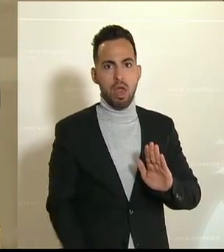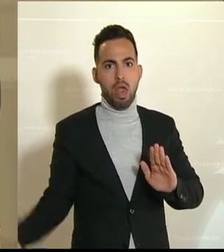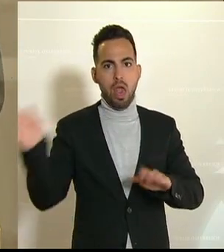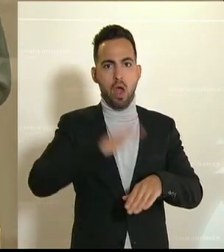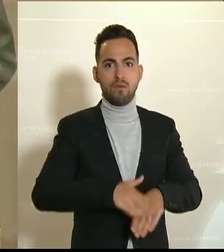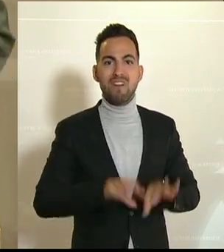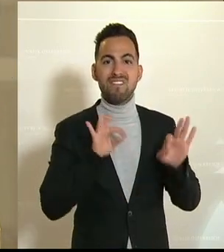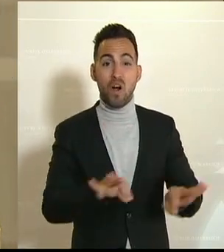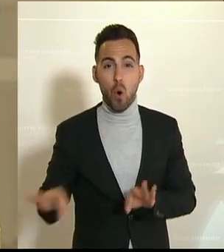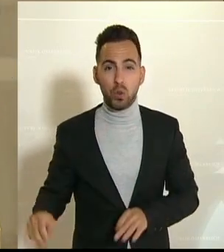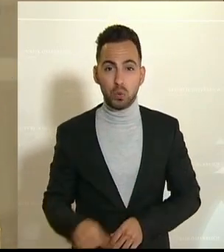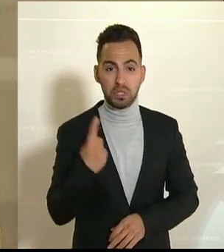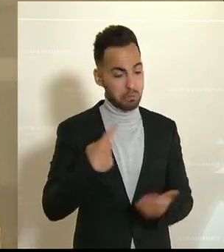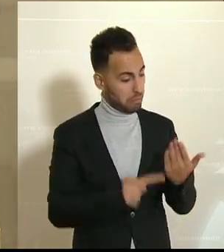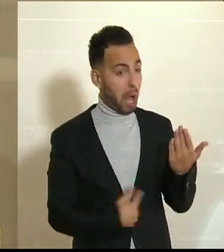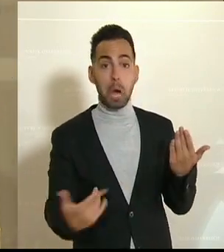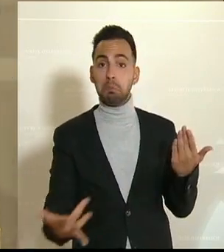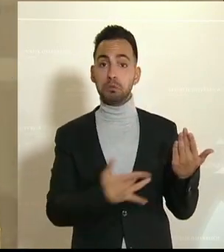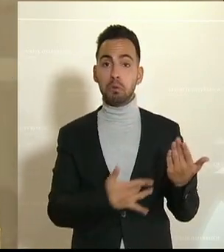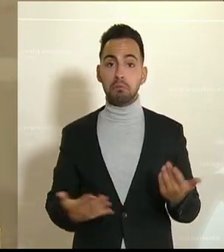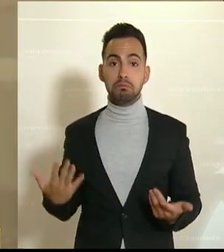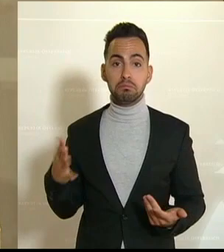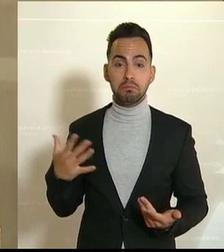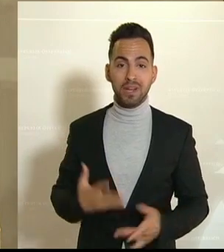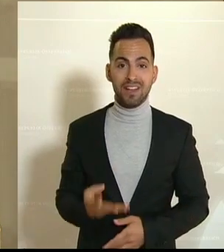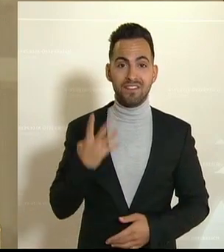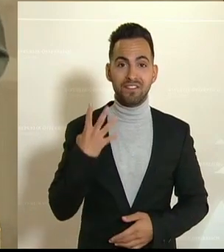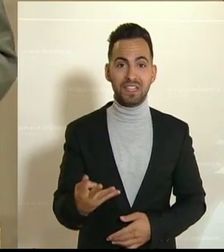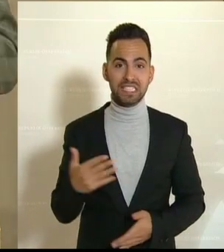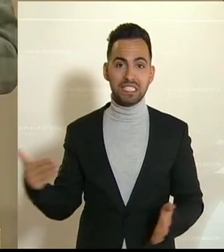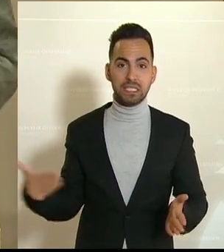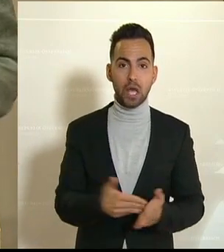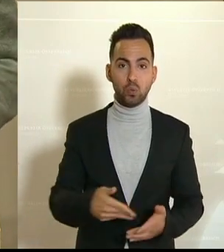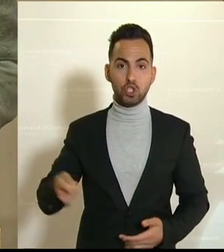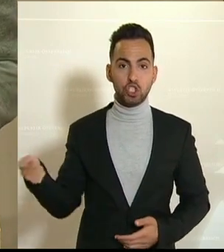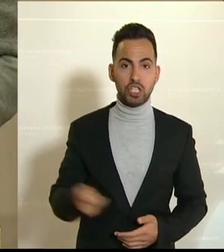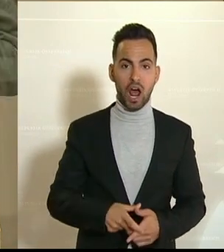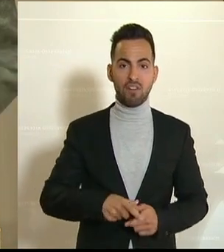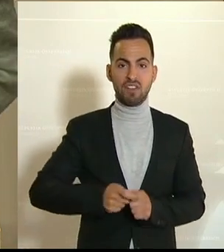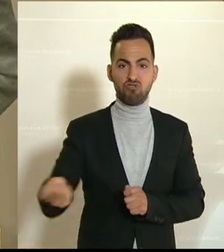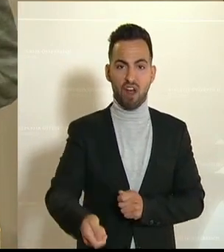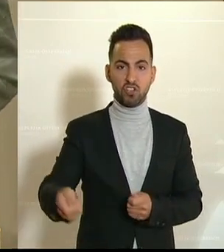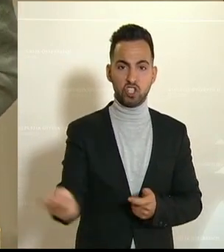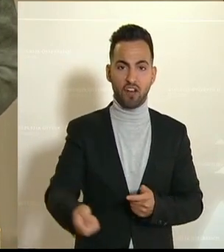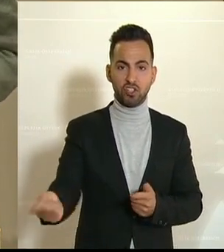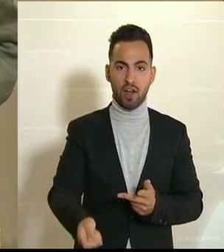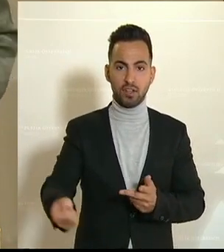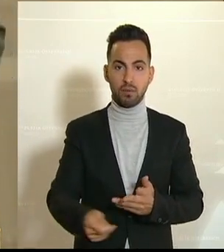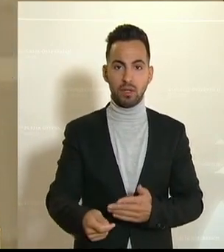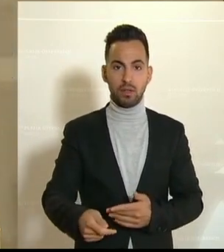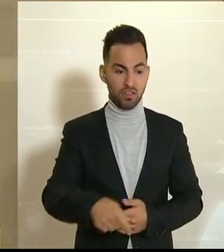sie selbst anscheinend nicht gelten. Rund 40.000 Strafen wurden ausgestellt. Strafen unter anderem